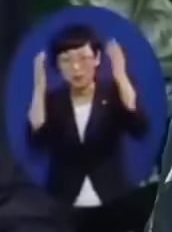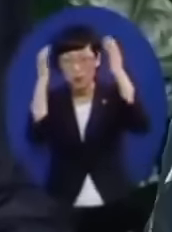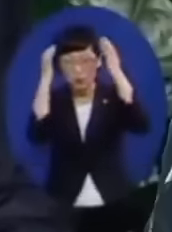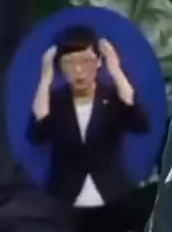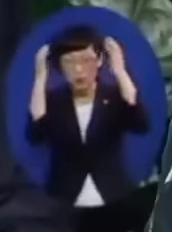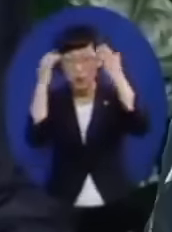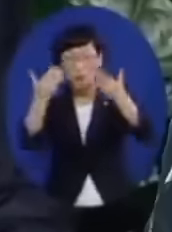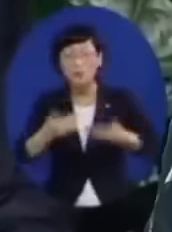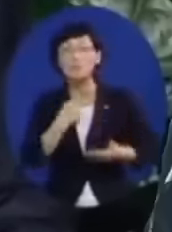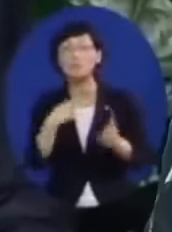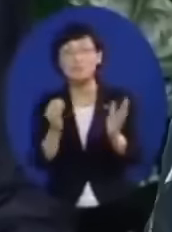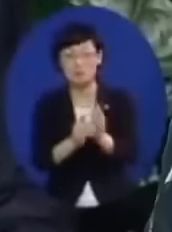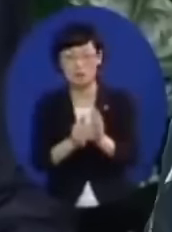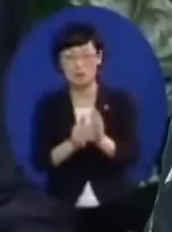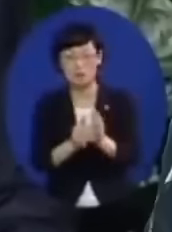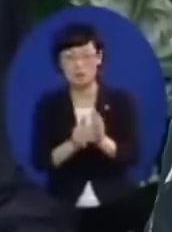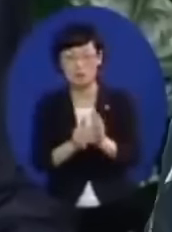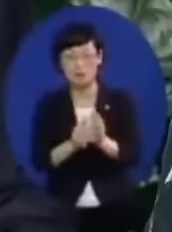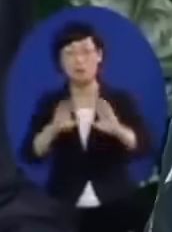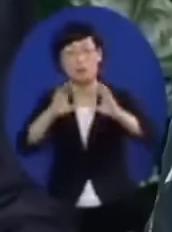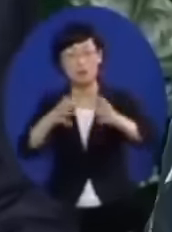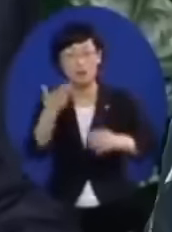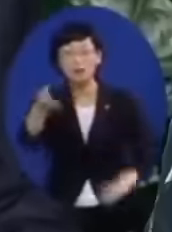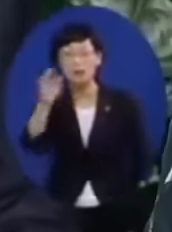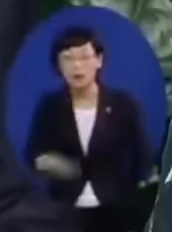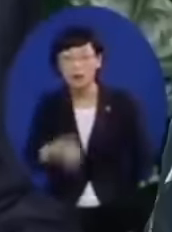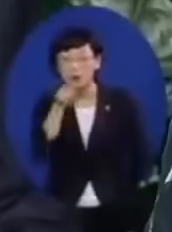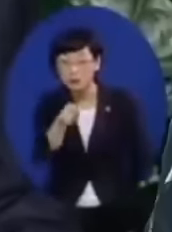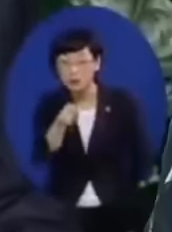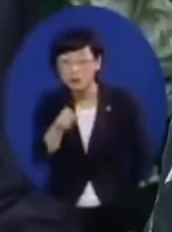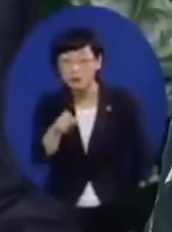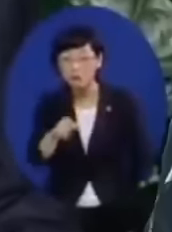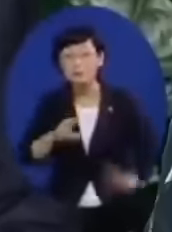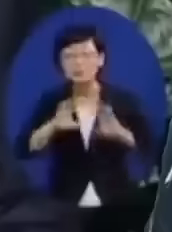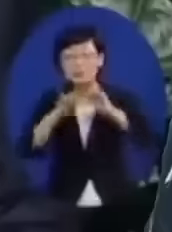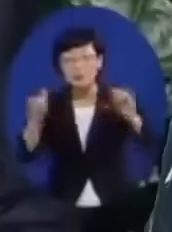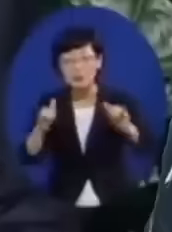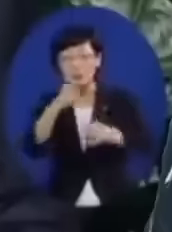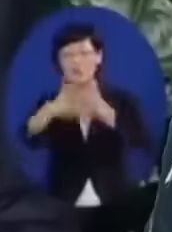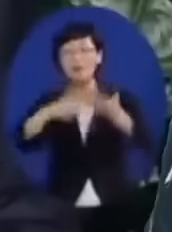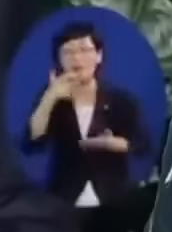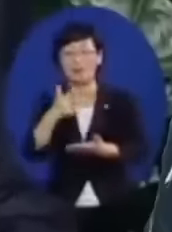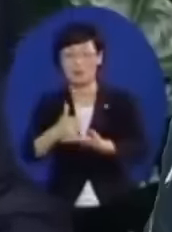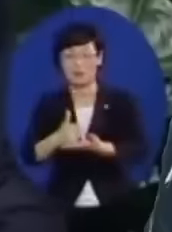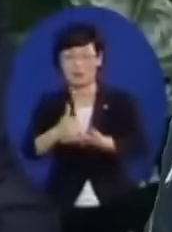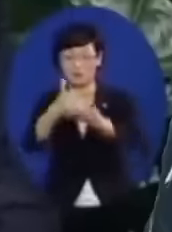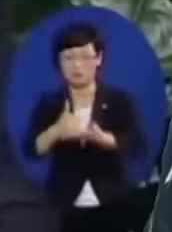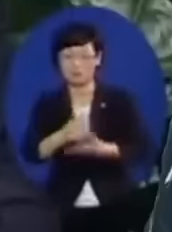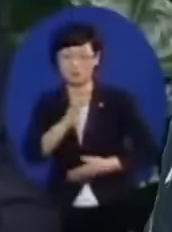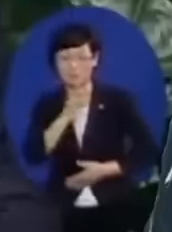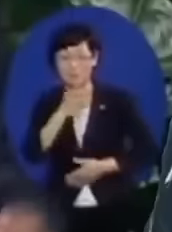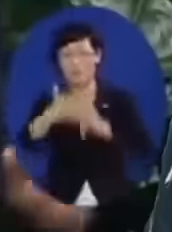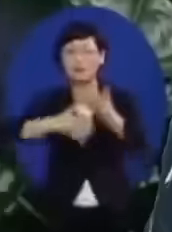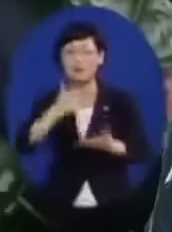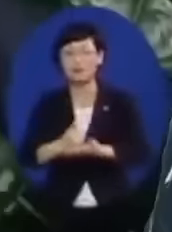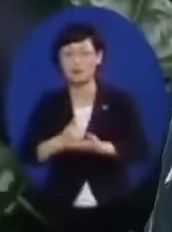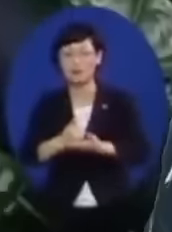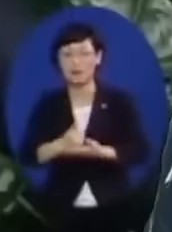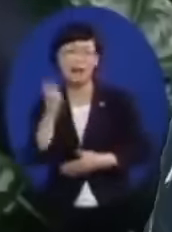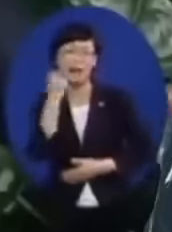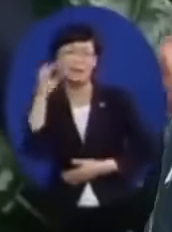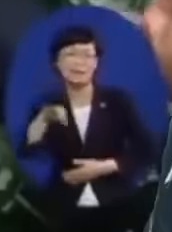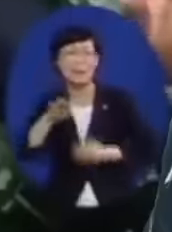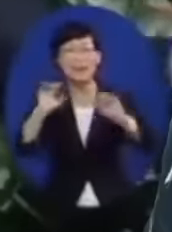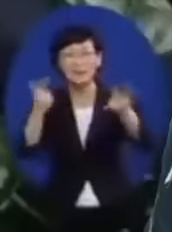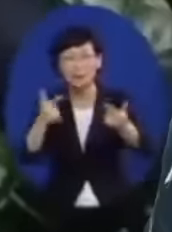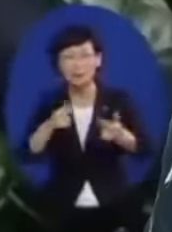고난당한 민족입니다. 그러나 그들이 야훼 하나님, 참된 하나님, 가짜 하나님이